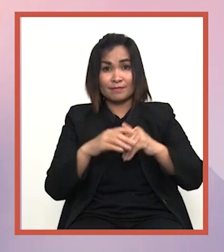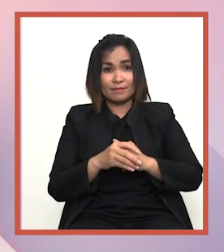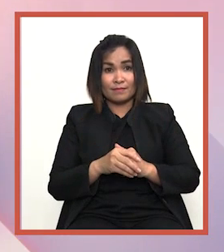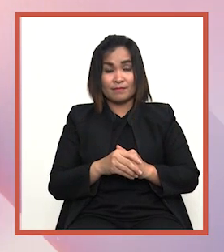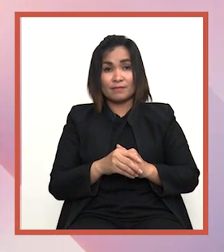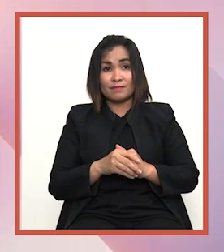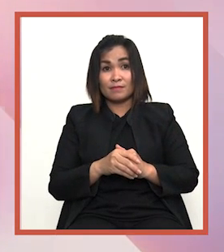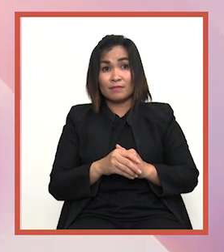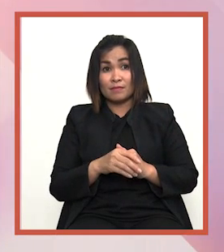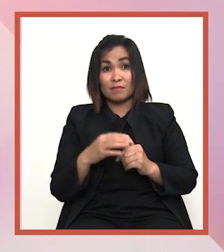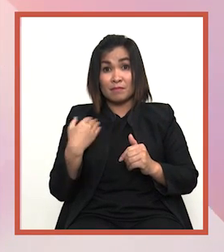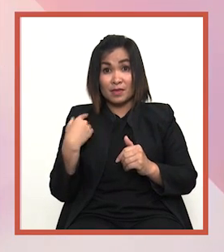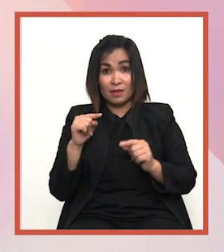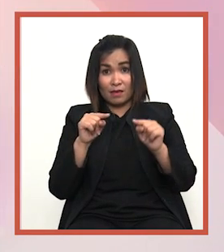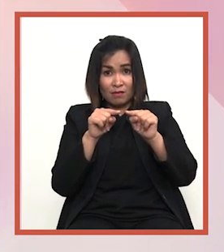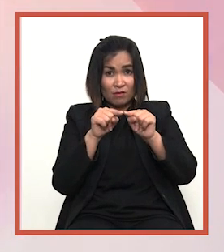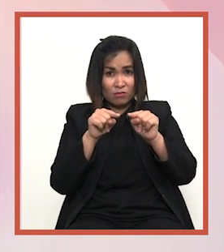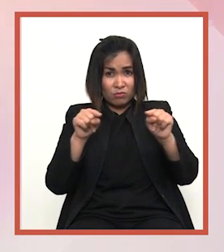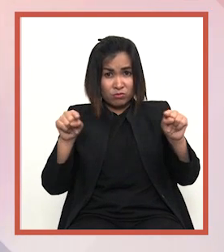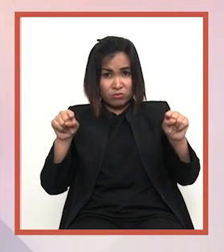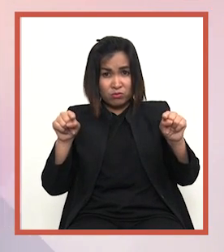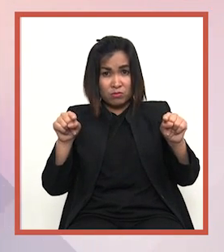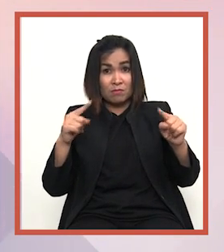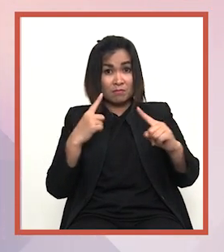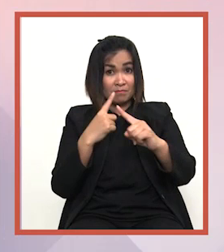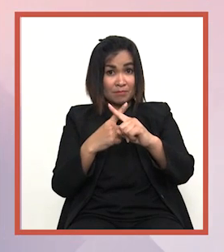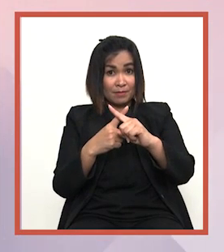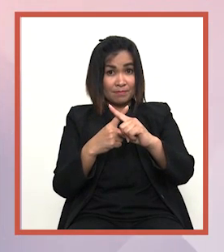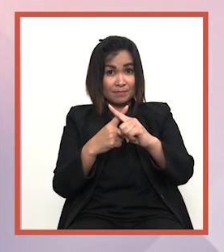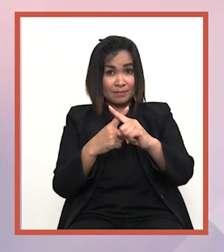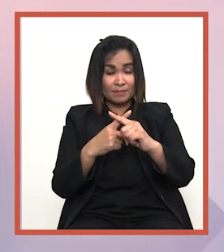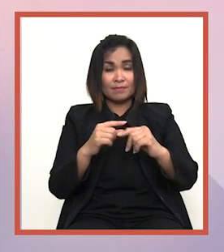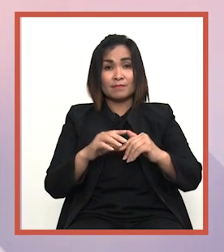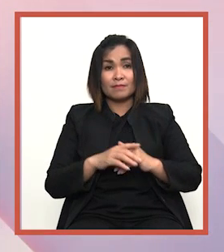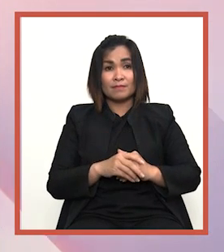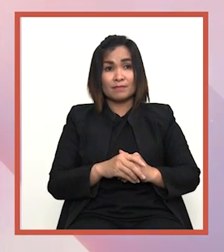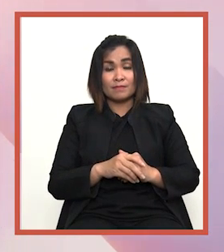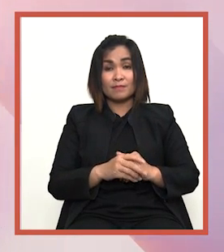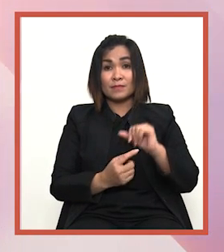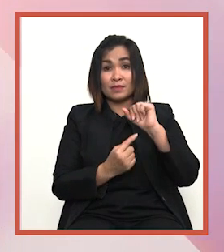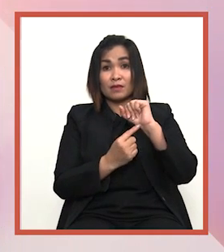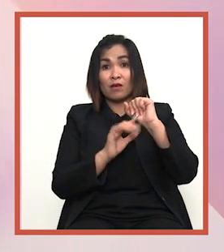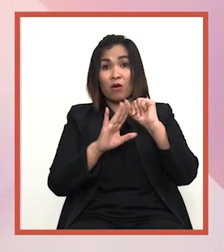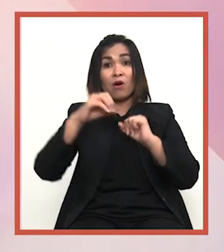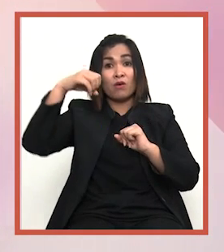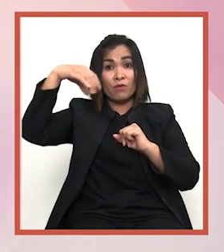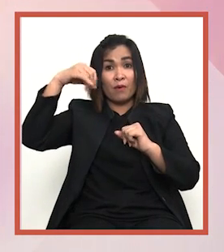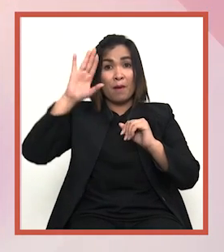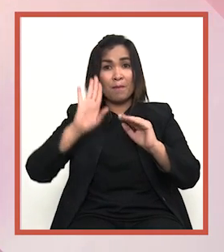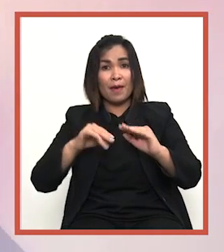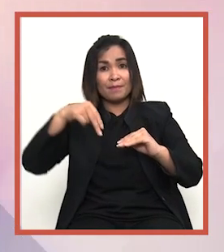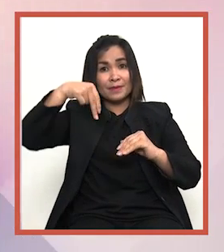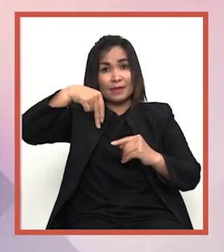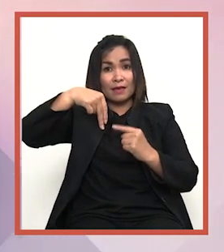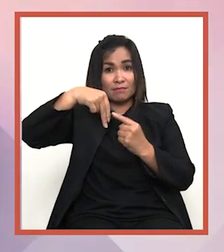นะฮะแล้วก็จะลากเส้นนะครับในแนวนอนให้ยาวขึ้นนะครับอันนี้เป็นสัญลักษณ์หลอดไฟฟ้าแบบไส้นะครับ